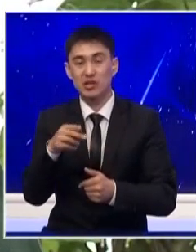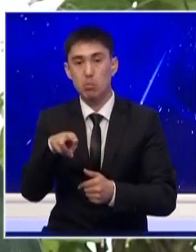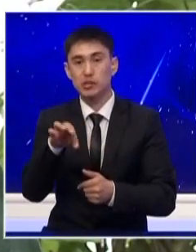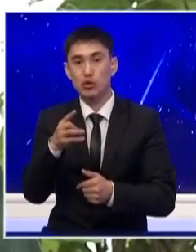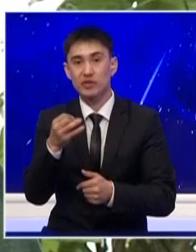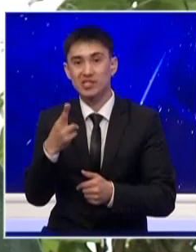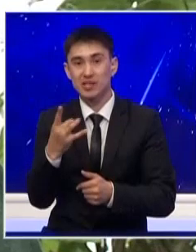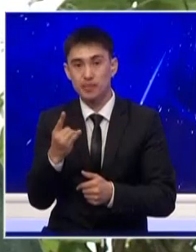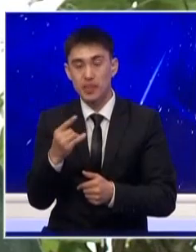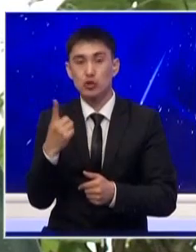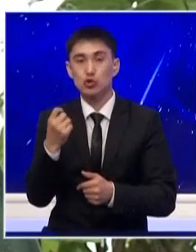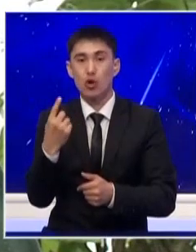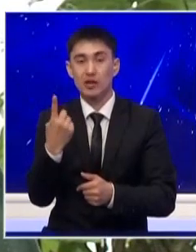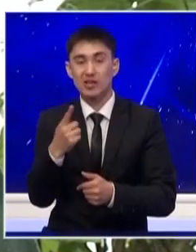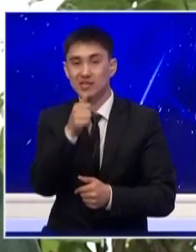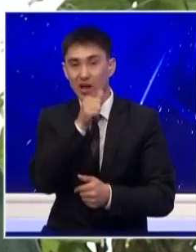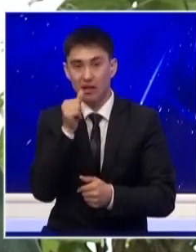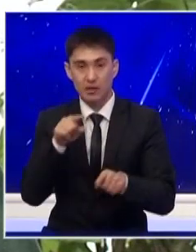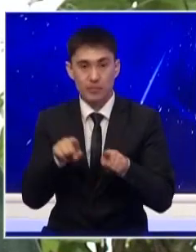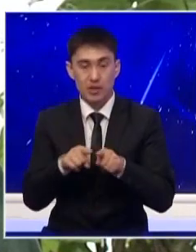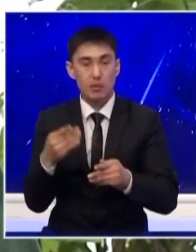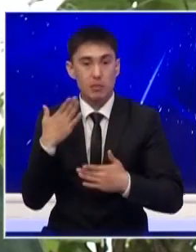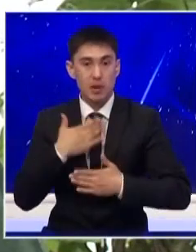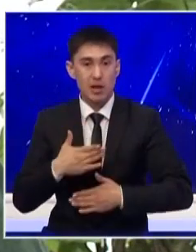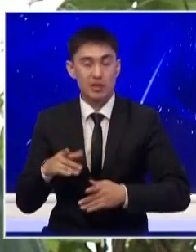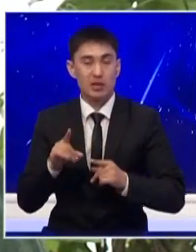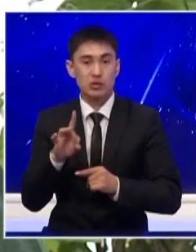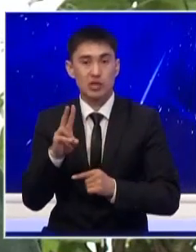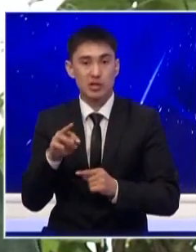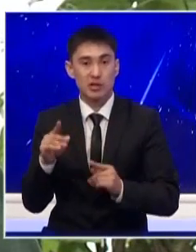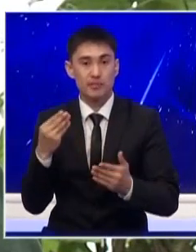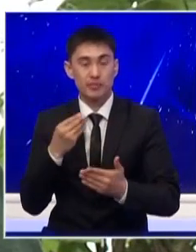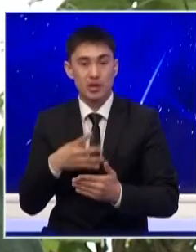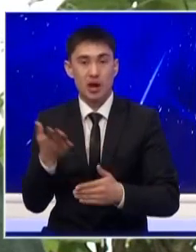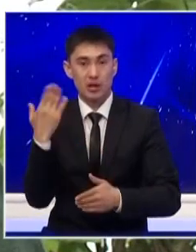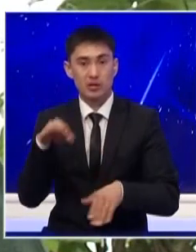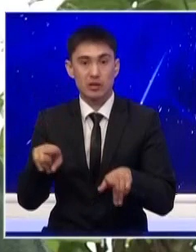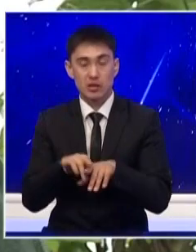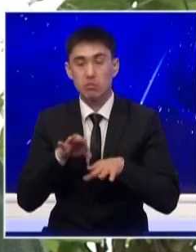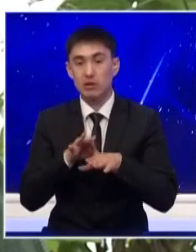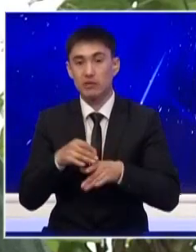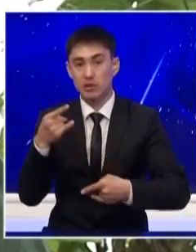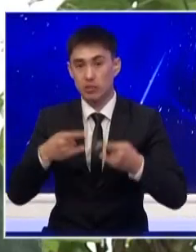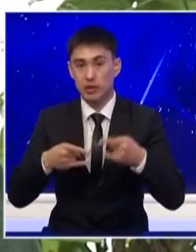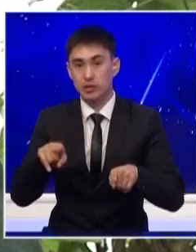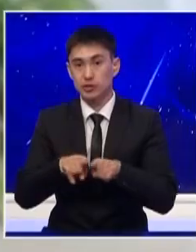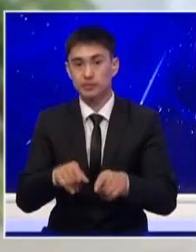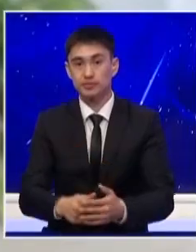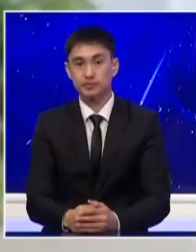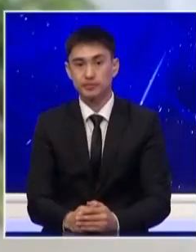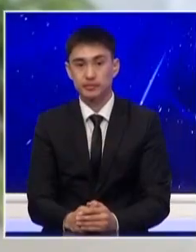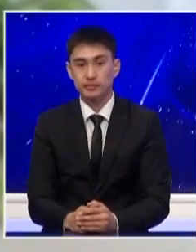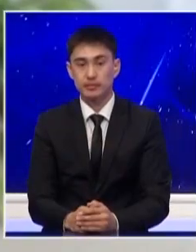пословицы, а также 101 загадки. Это для меня приятная ностальгия, ведь когда-то я сам проводил такие передачи.